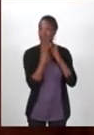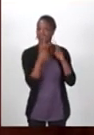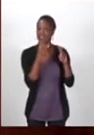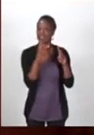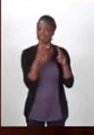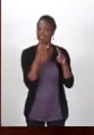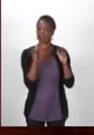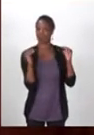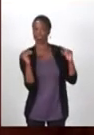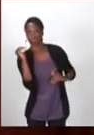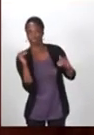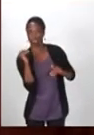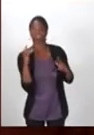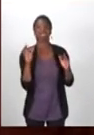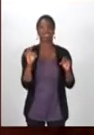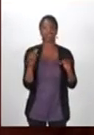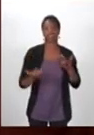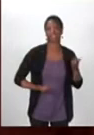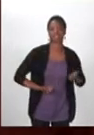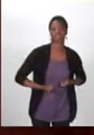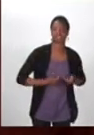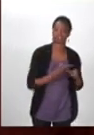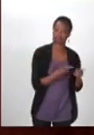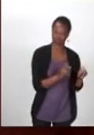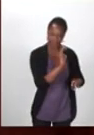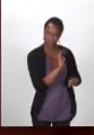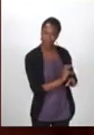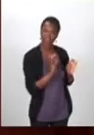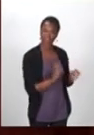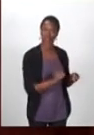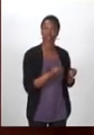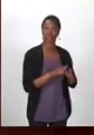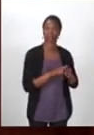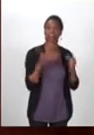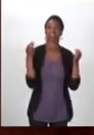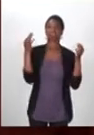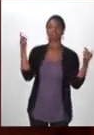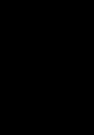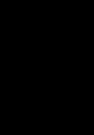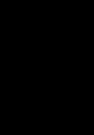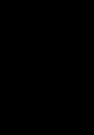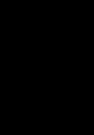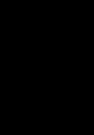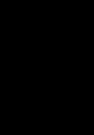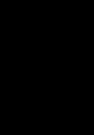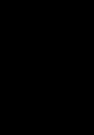le maintien du service public, le pilotage des transitions et la gestion des crises. Merci.